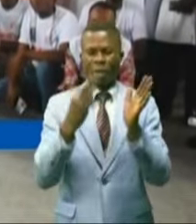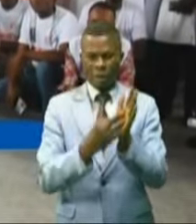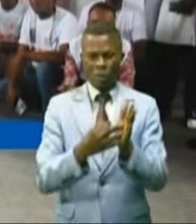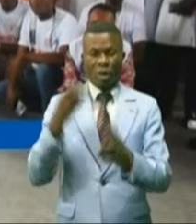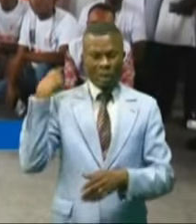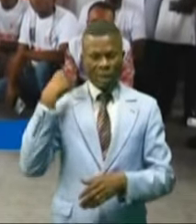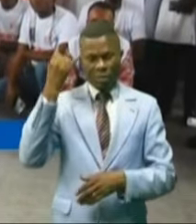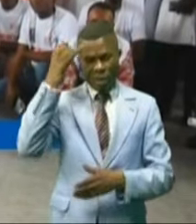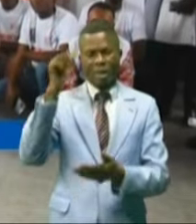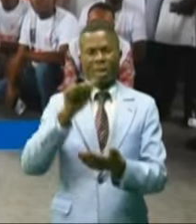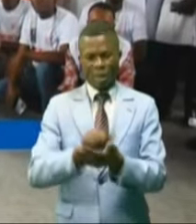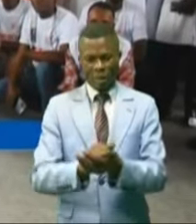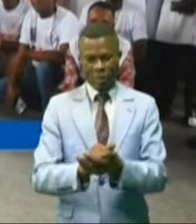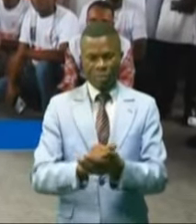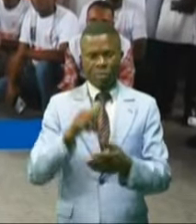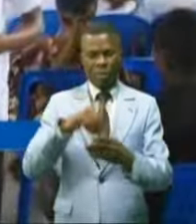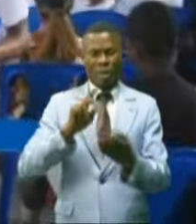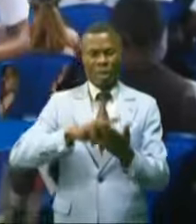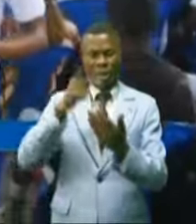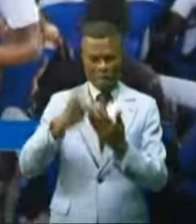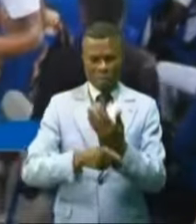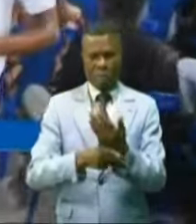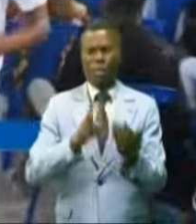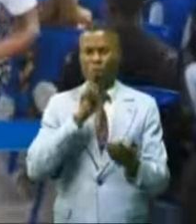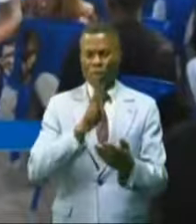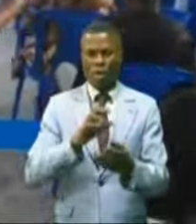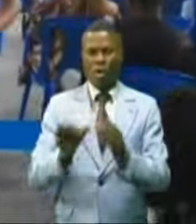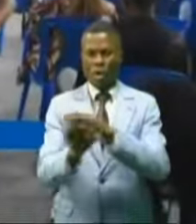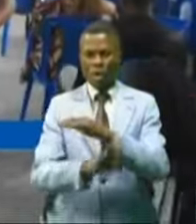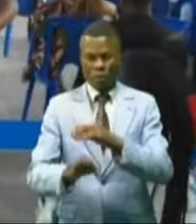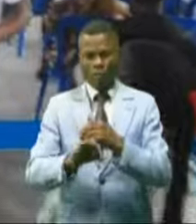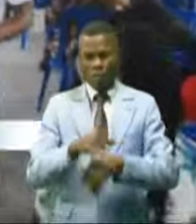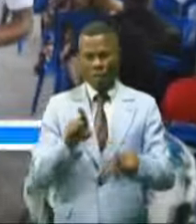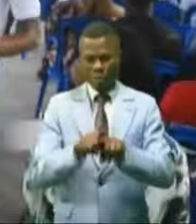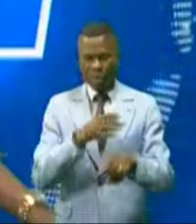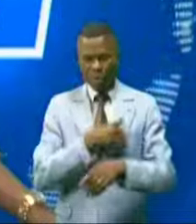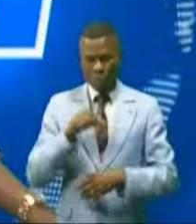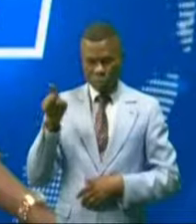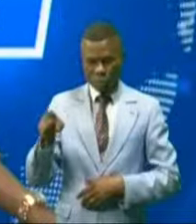peuple Antoine Tabala, dans le cadre bien sûr de la fondation qui porte son nom.